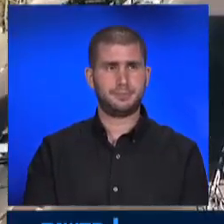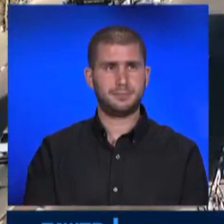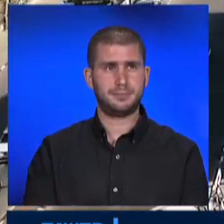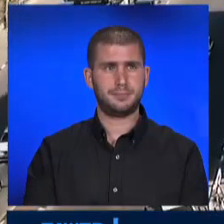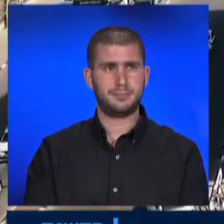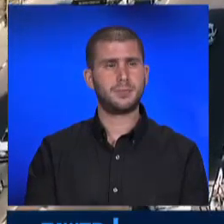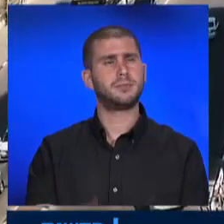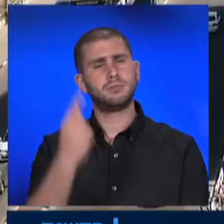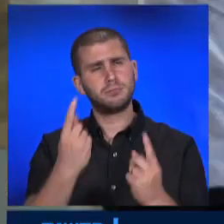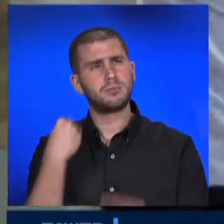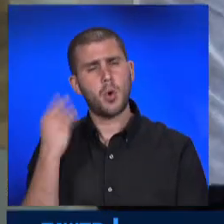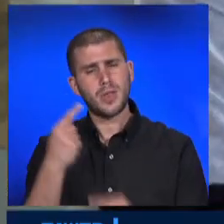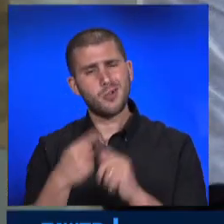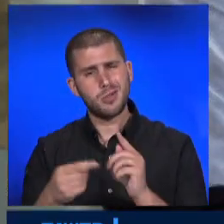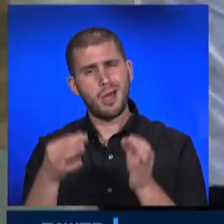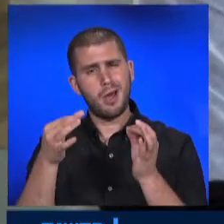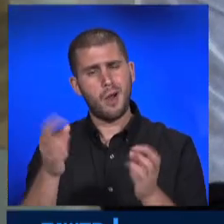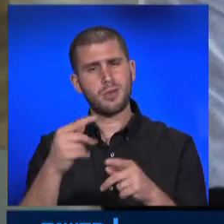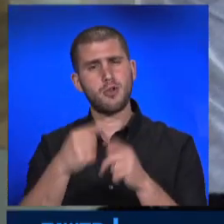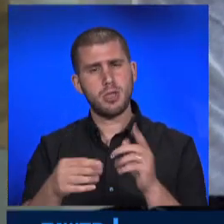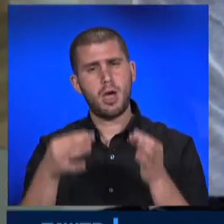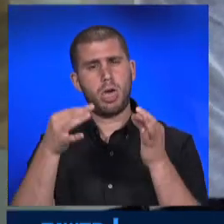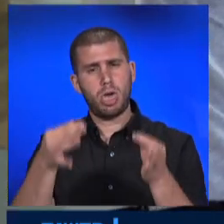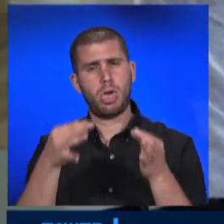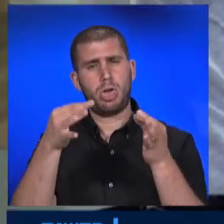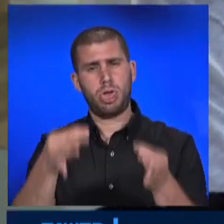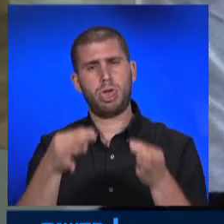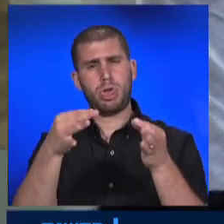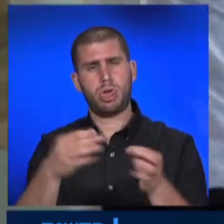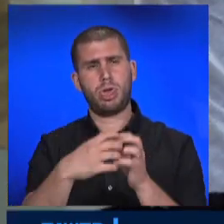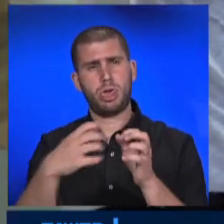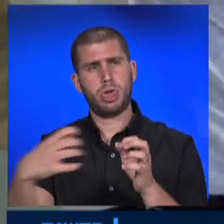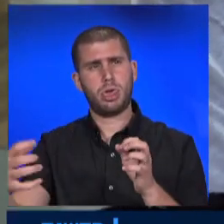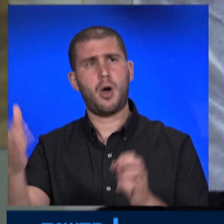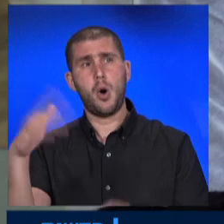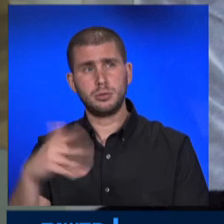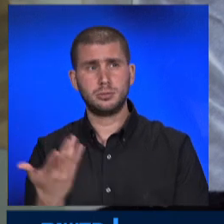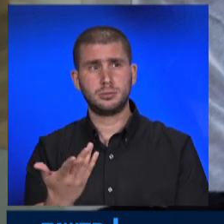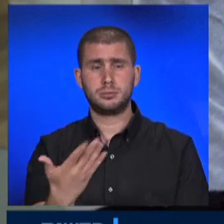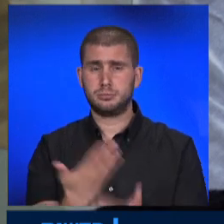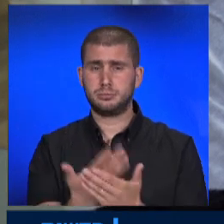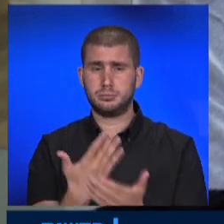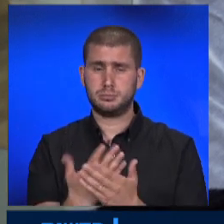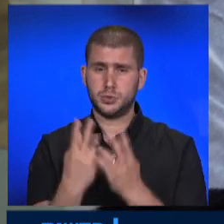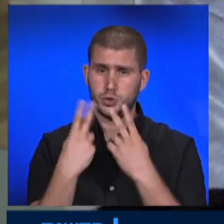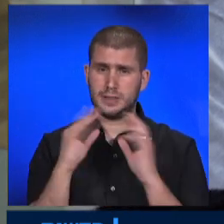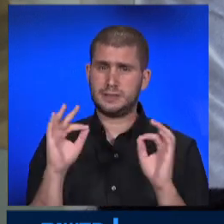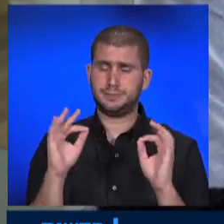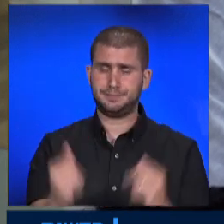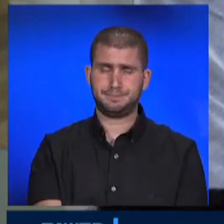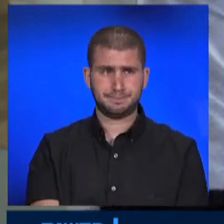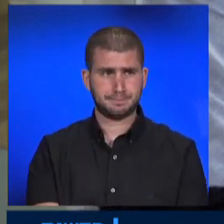כל פעם אמרו לנו עוד חצי שנה ועוד חצי שנה ועוד הערכה ועוד הערכה. בפועל אף אחד לא נותן לנו